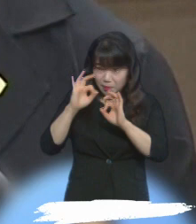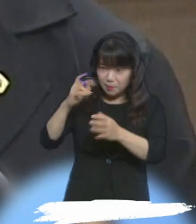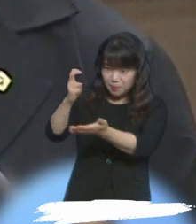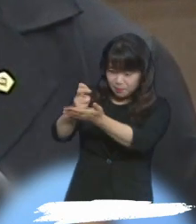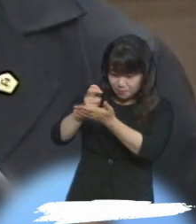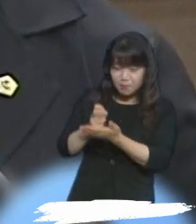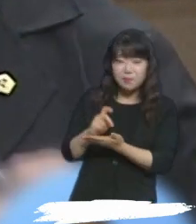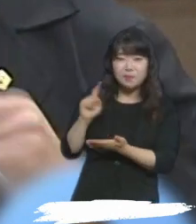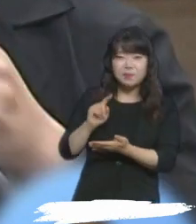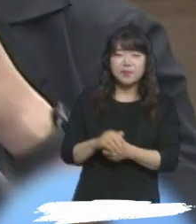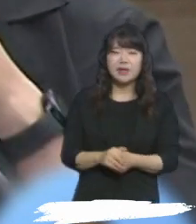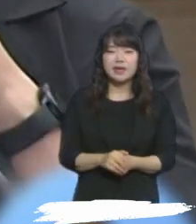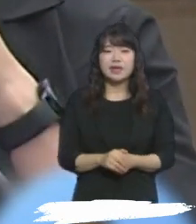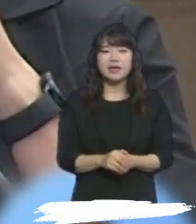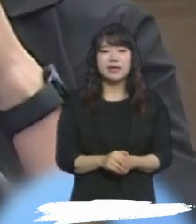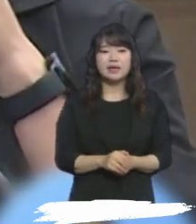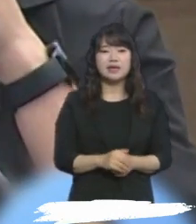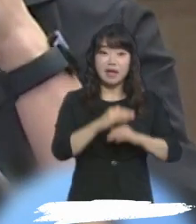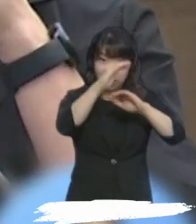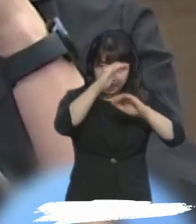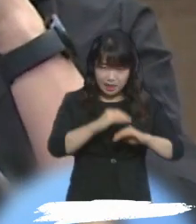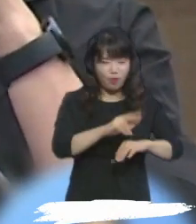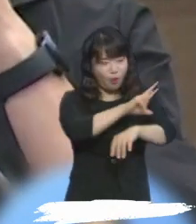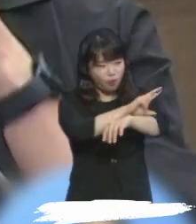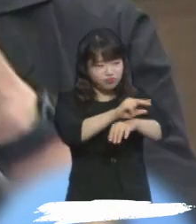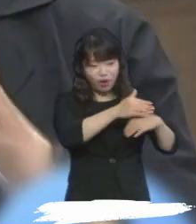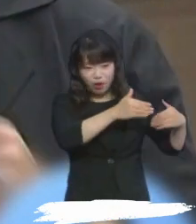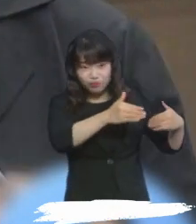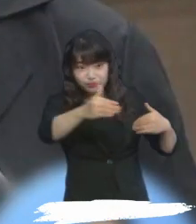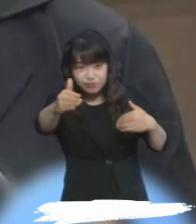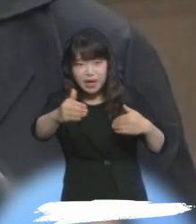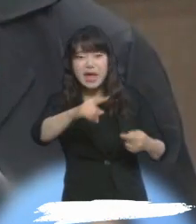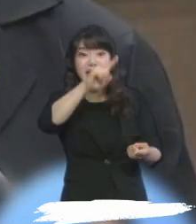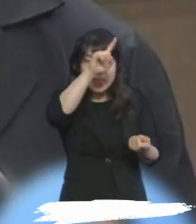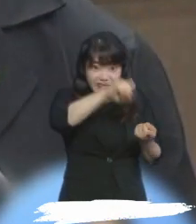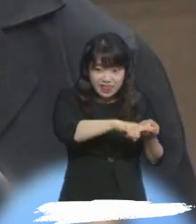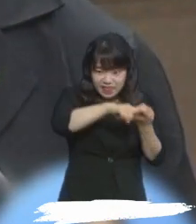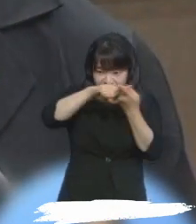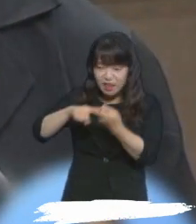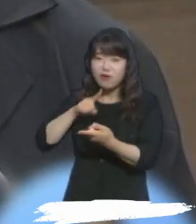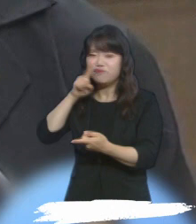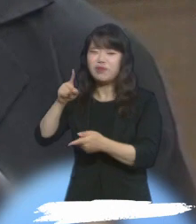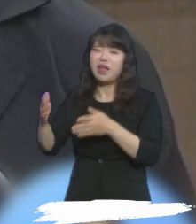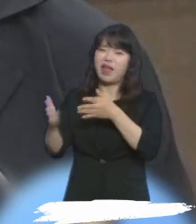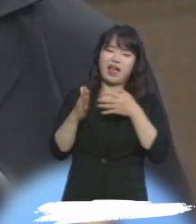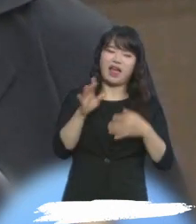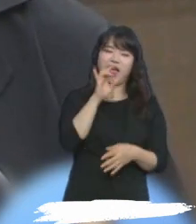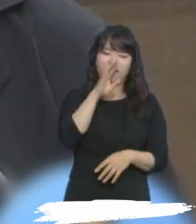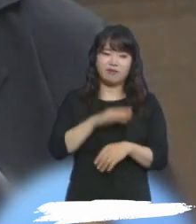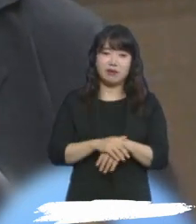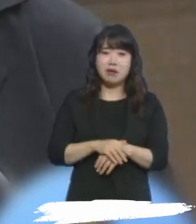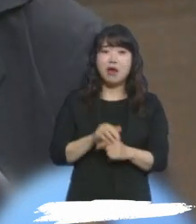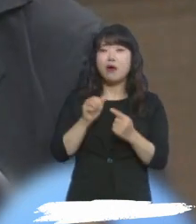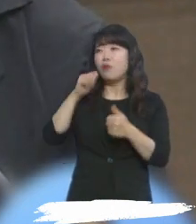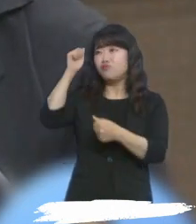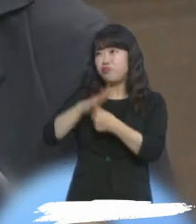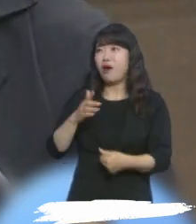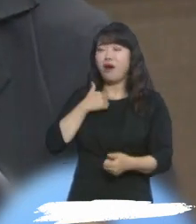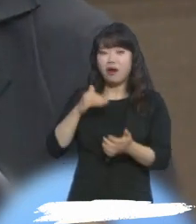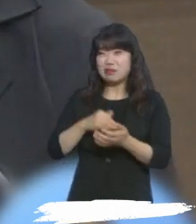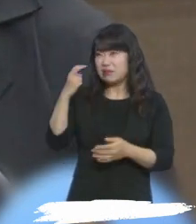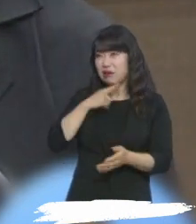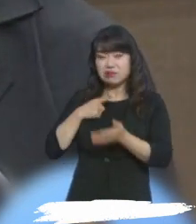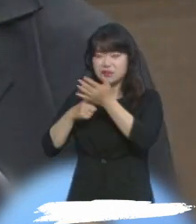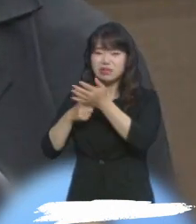아까 의원님께서 말씀하신 아주 아름다운 그 노선을 그대로 다시 재신청하는 건 불가능합니다. 한번 떨어진 노선을 다시 받지는